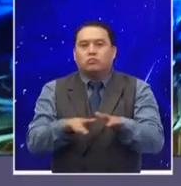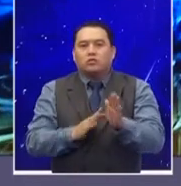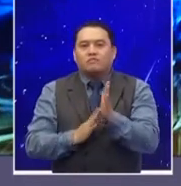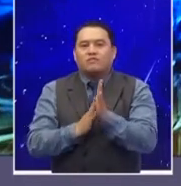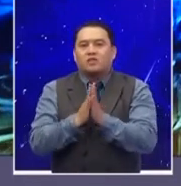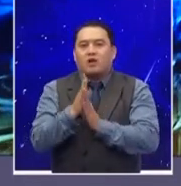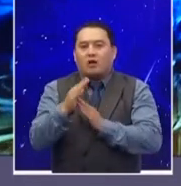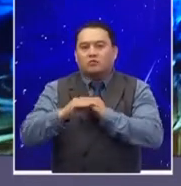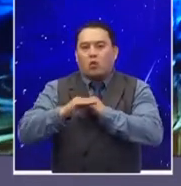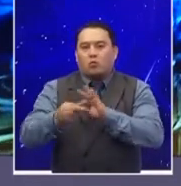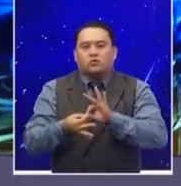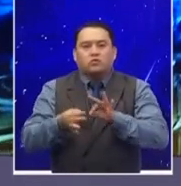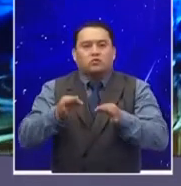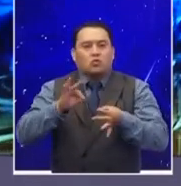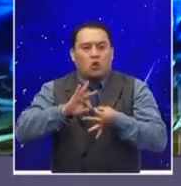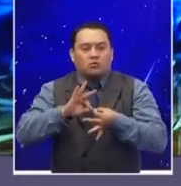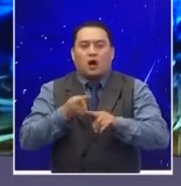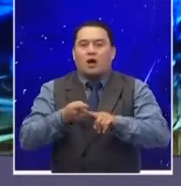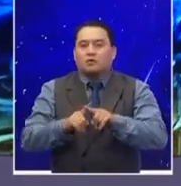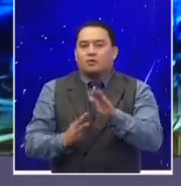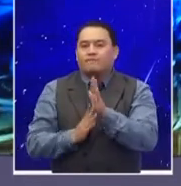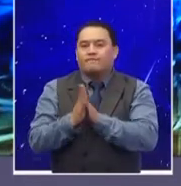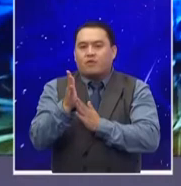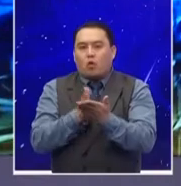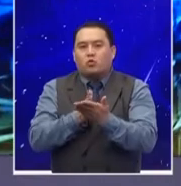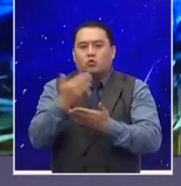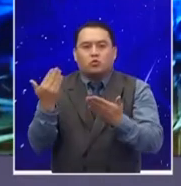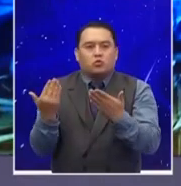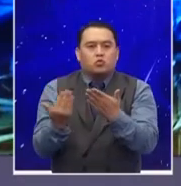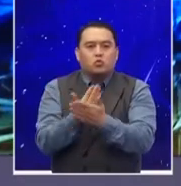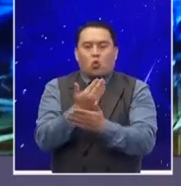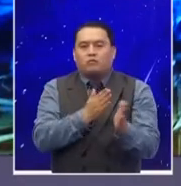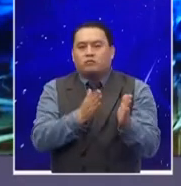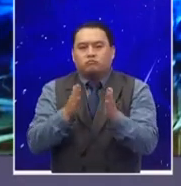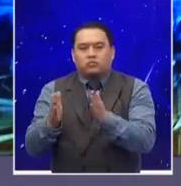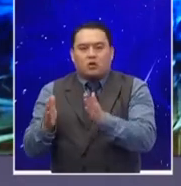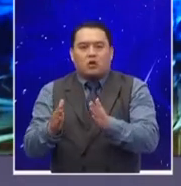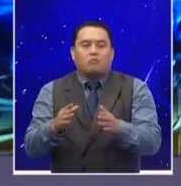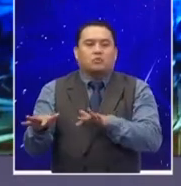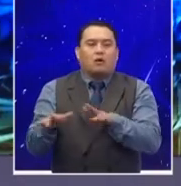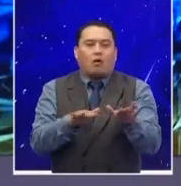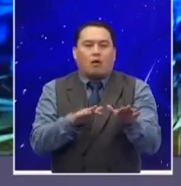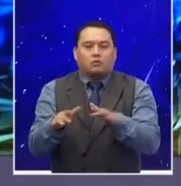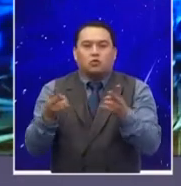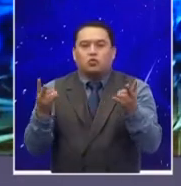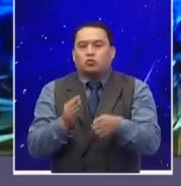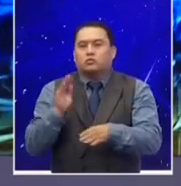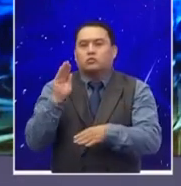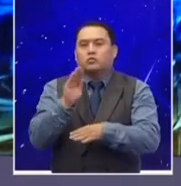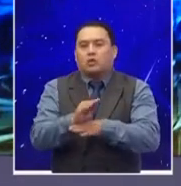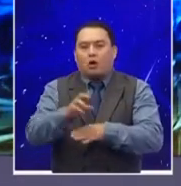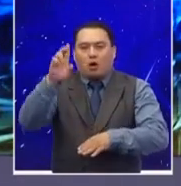выращивания культуры весьма трудоемкий. И для выведения отрасли на твердый рентабельный процесс, по мнению специалистов, нужна